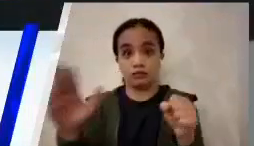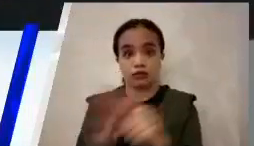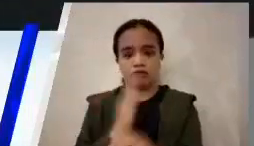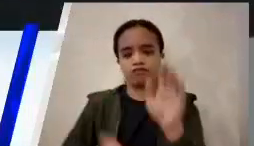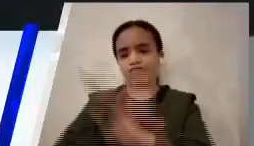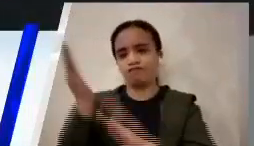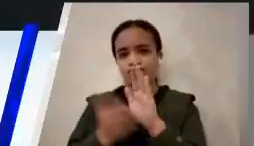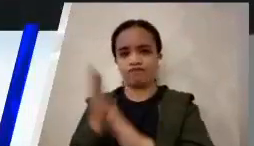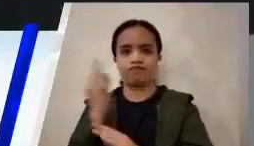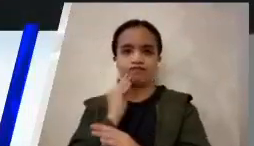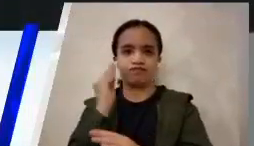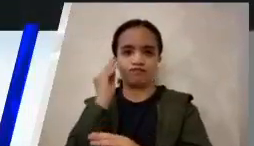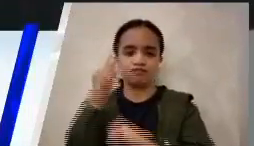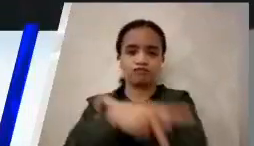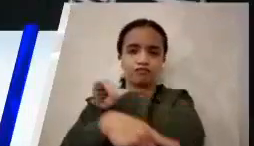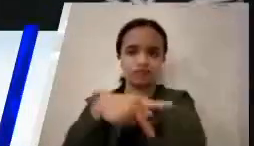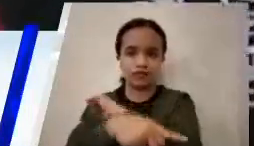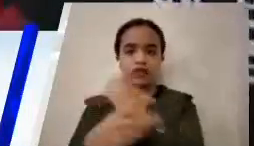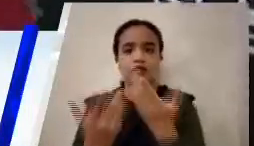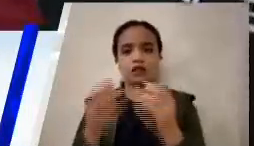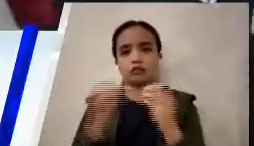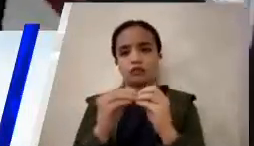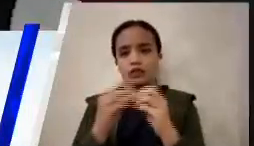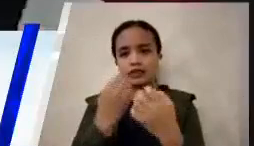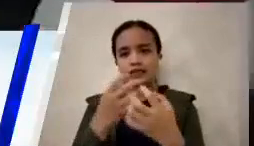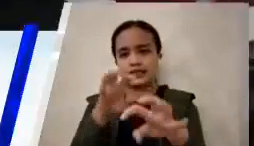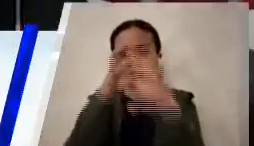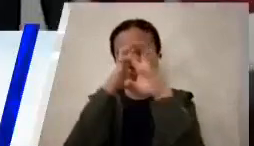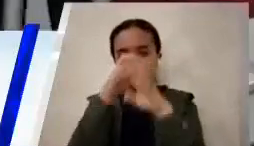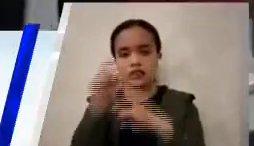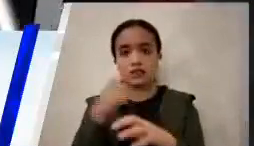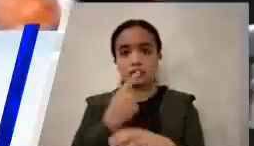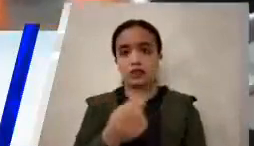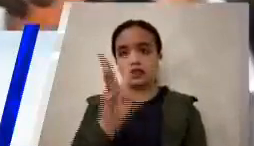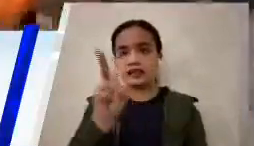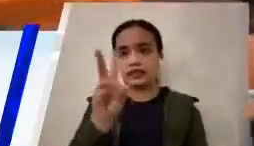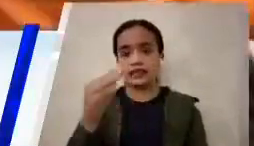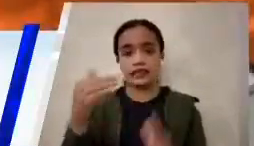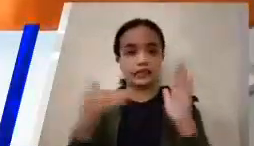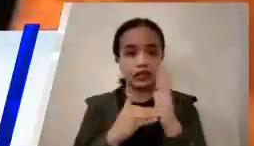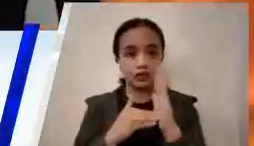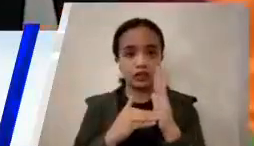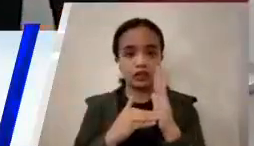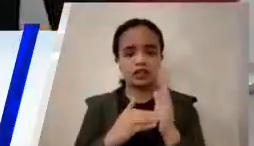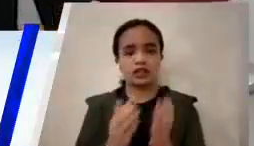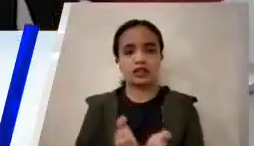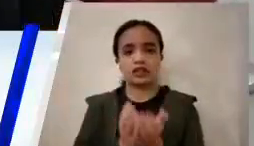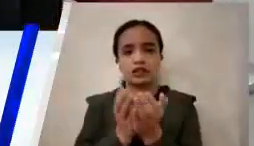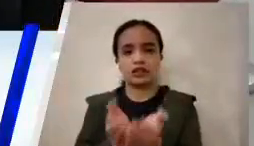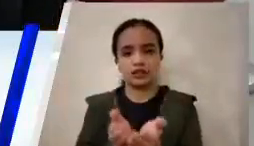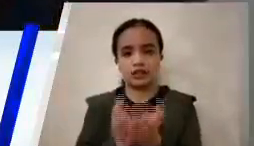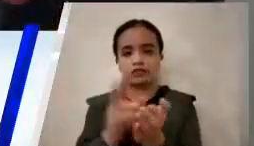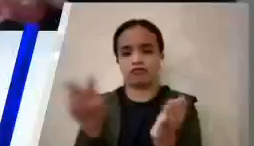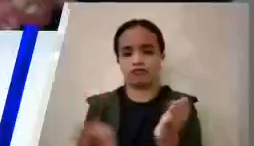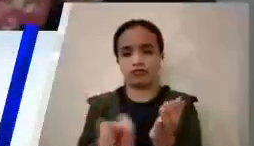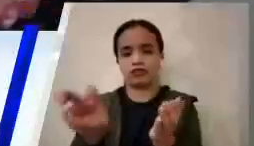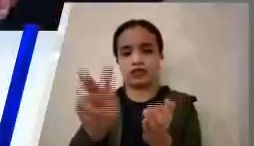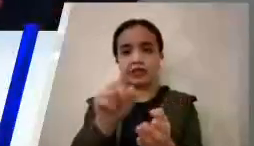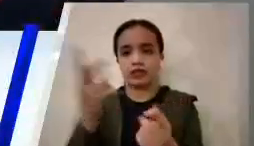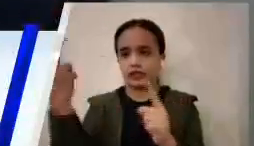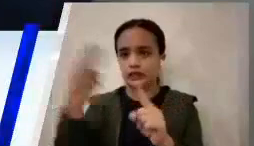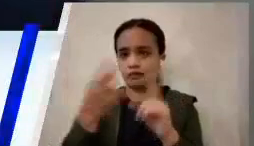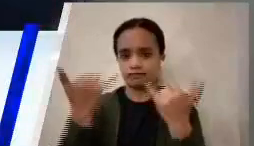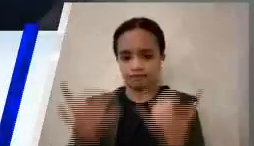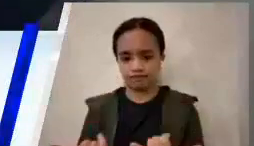rin ang pinatutupad. Batay sa bulletin, mahigit 16,000 na nagtawid dagat mula kaninang umaga hanggang ngayong hapon.